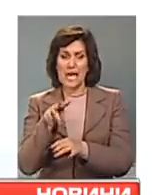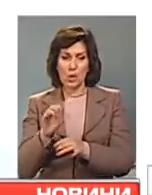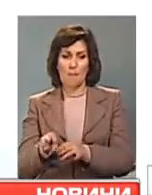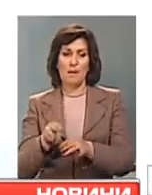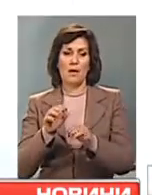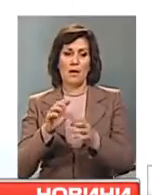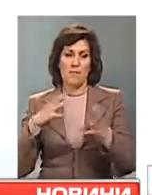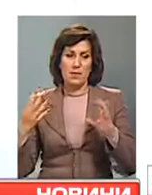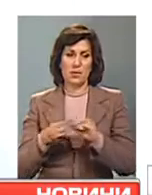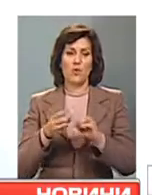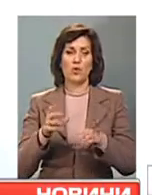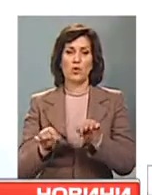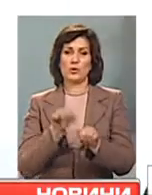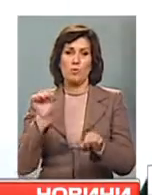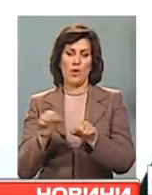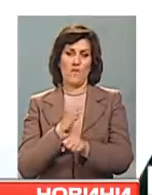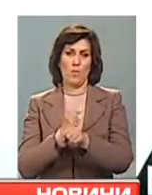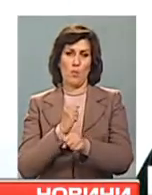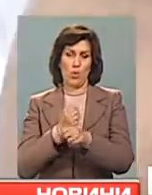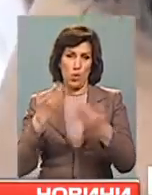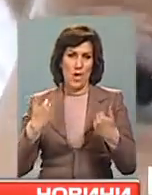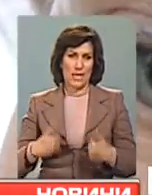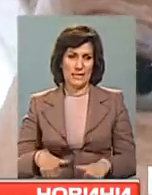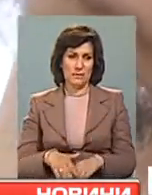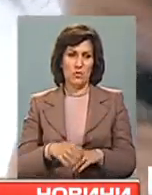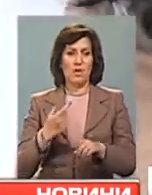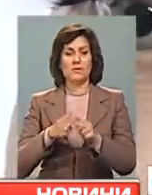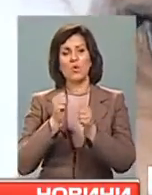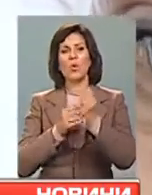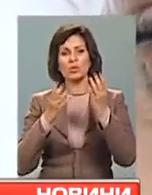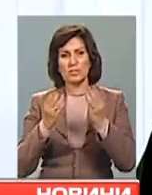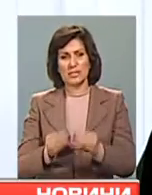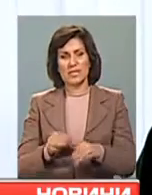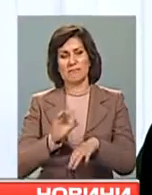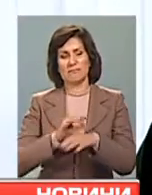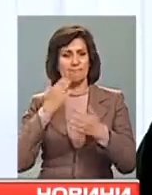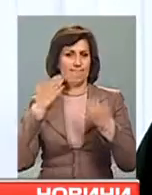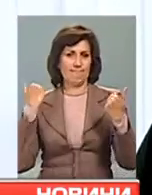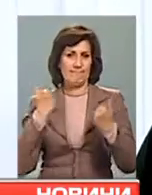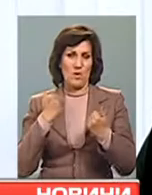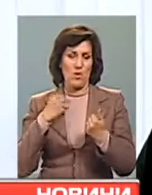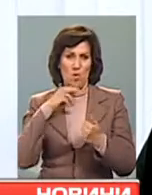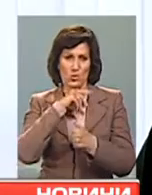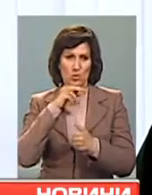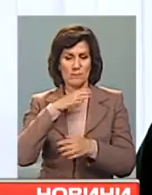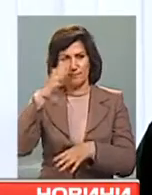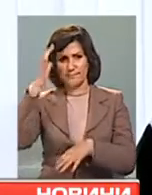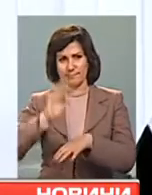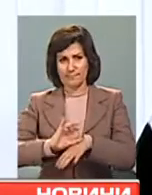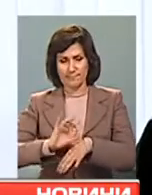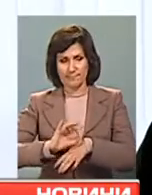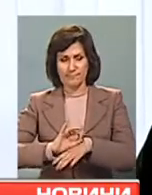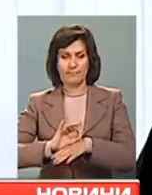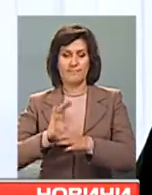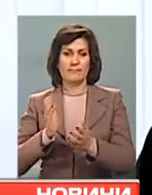до збоїв в роботі організму. Це кожен день симптоми легкого отруєння. Головний